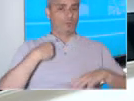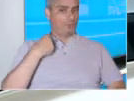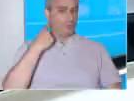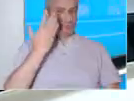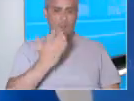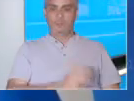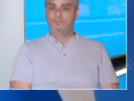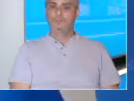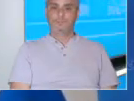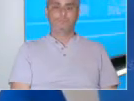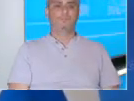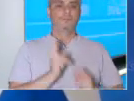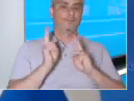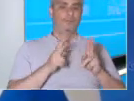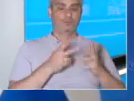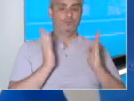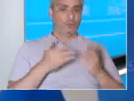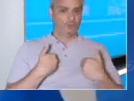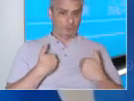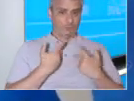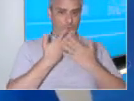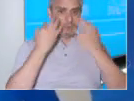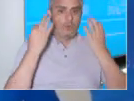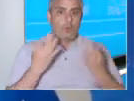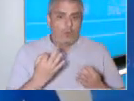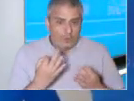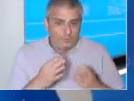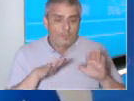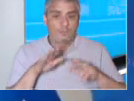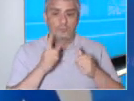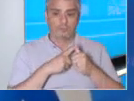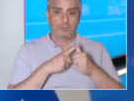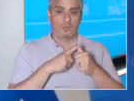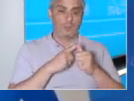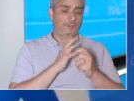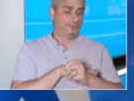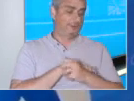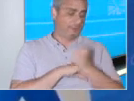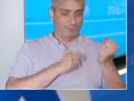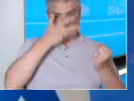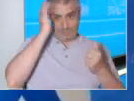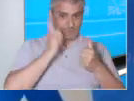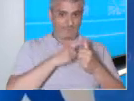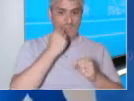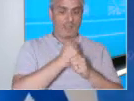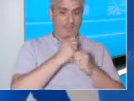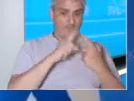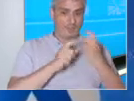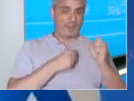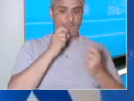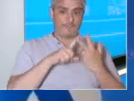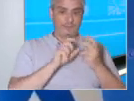נשמע. האפשרויות שלפנינו חדות וברורות. ממשלה שיקרה שמאל, לפיד, העבודה,